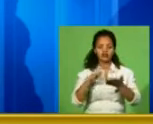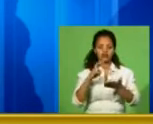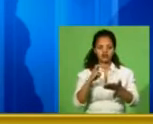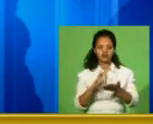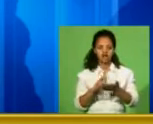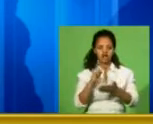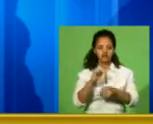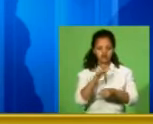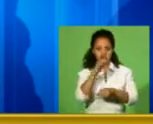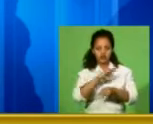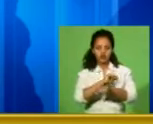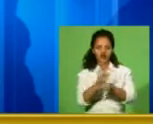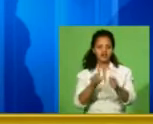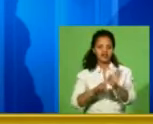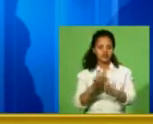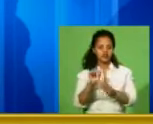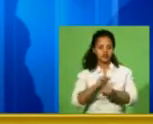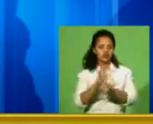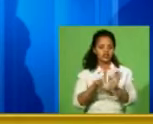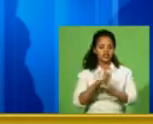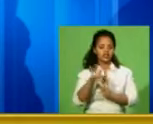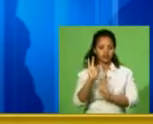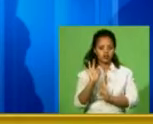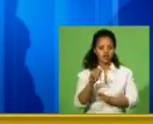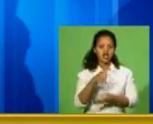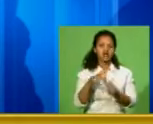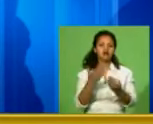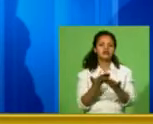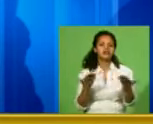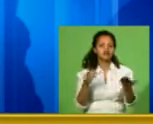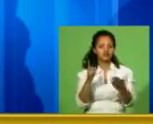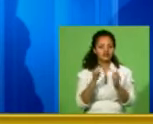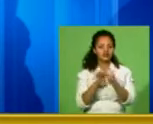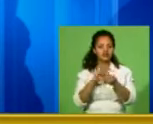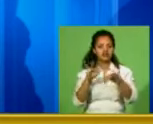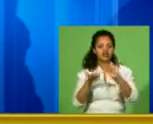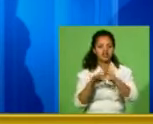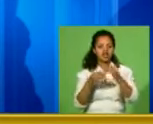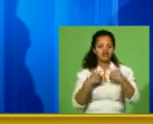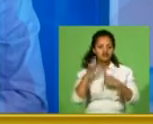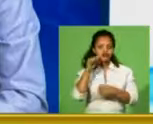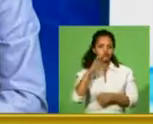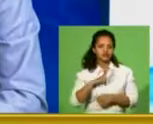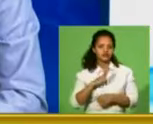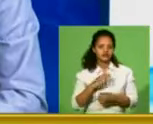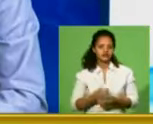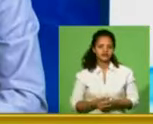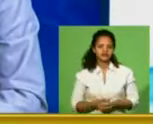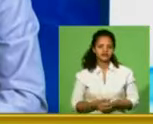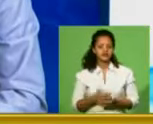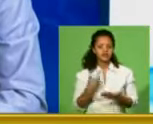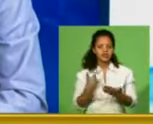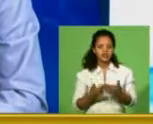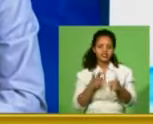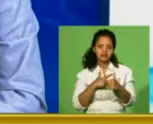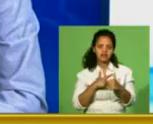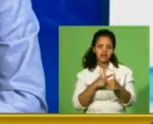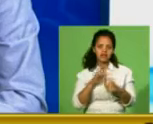የኮሮና ቫይረስ ድጋሚ ሲመረመር የኮሮና ቫይረስ ተገኝቶበታል። አካባቢው የት ነው? ከእሱ ጋር ንክክ ያላቸው ሰዎችስ? ይሄኛው ያው